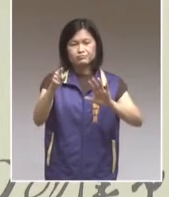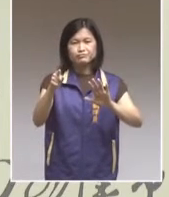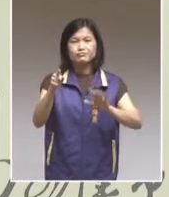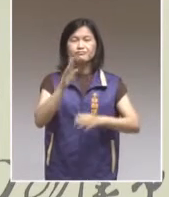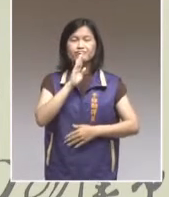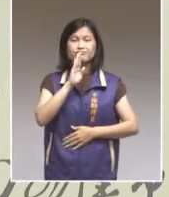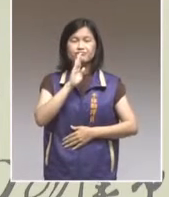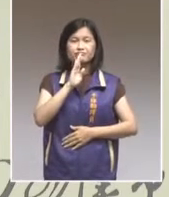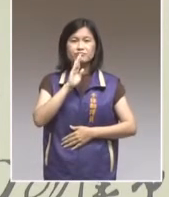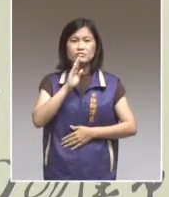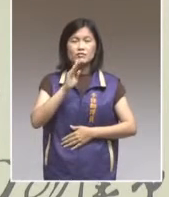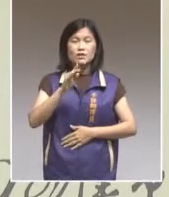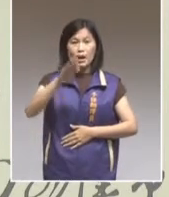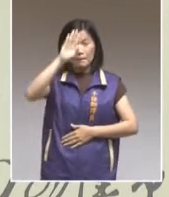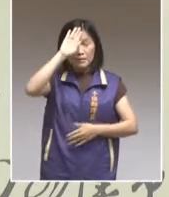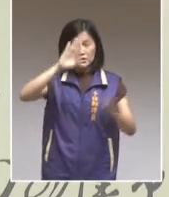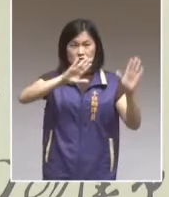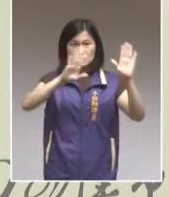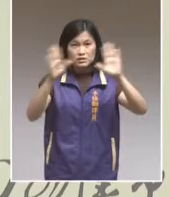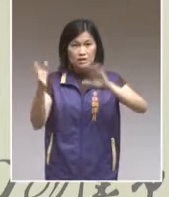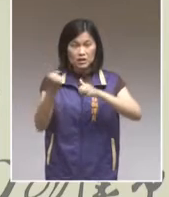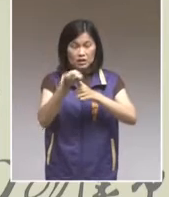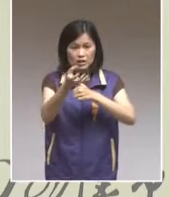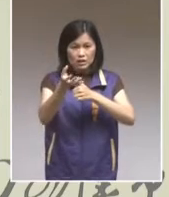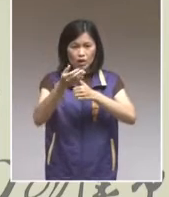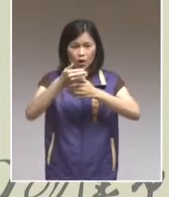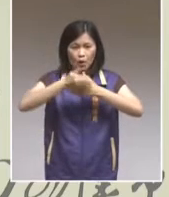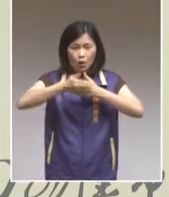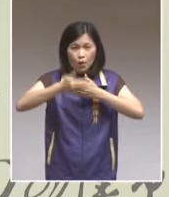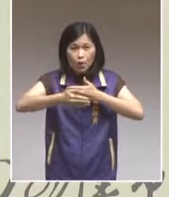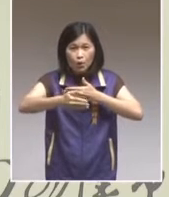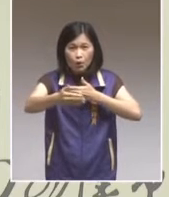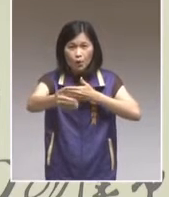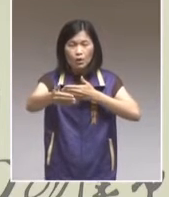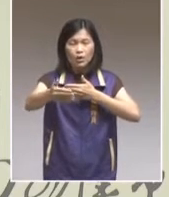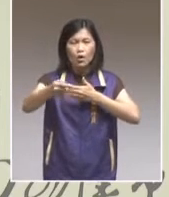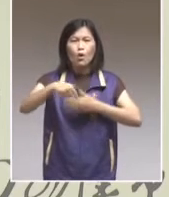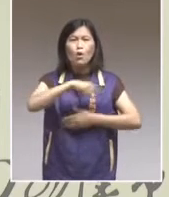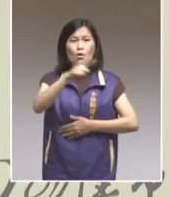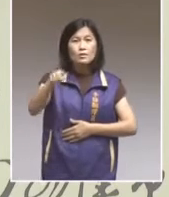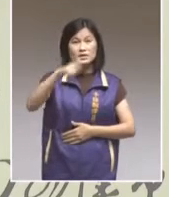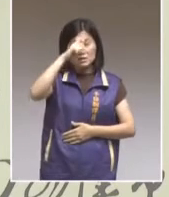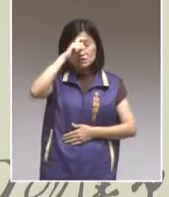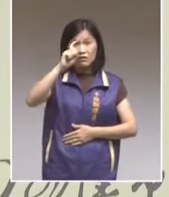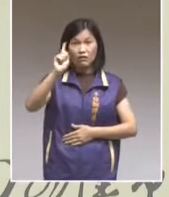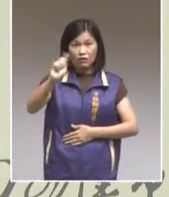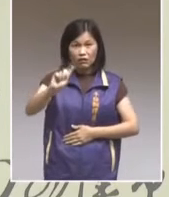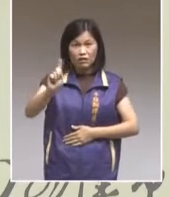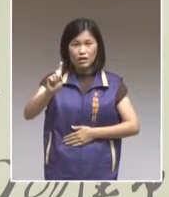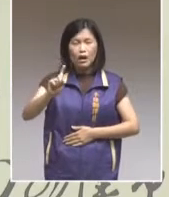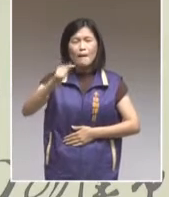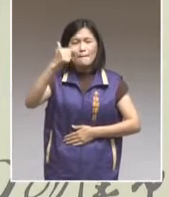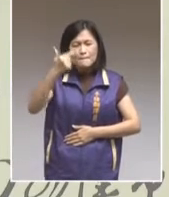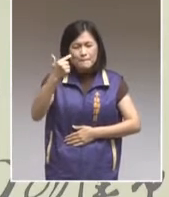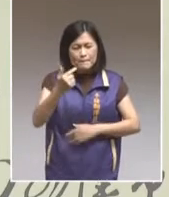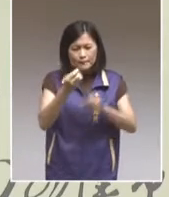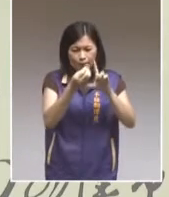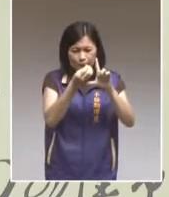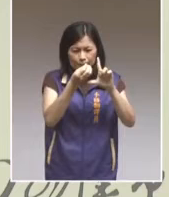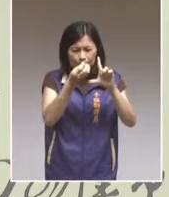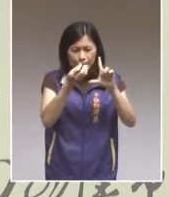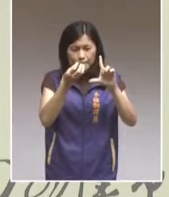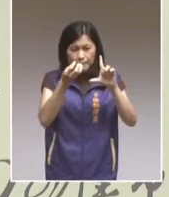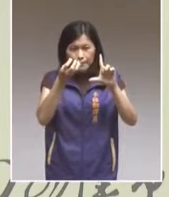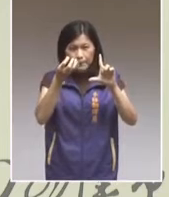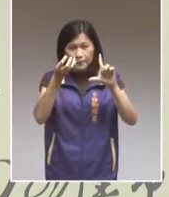啊，在疾病的传染的过程里面，哦，我们当然也希望说能够啊慢慢慢慢的增加的时候，